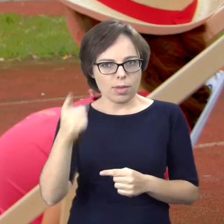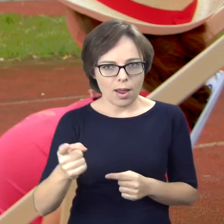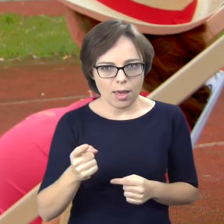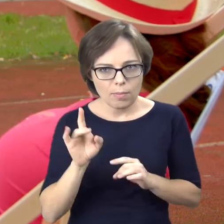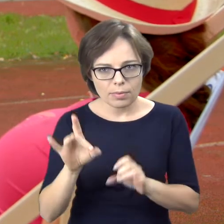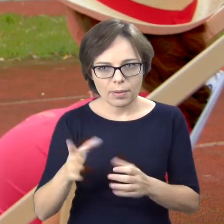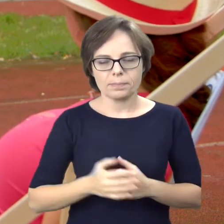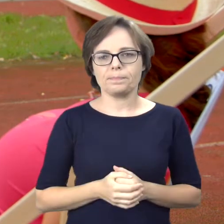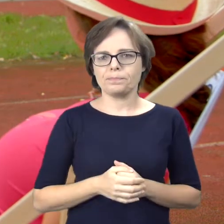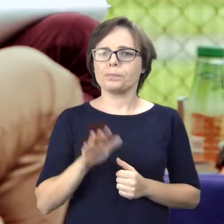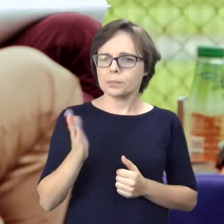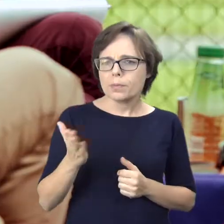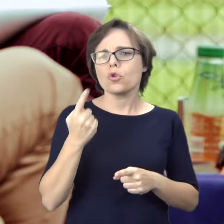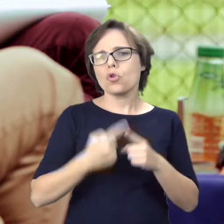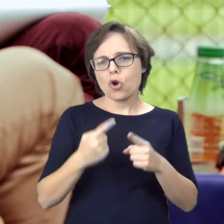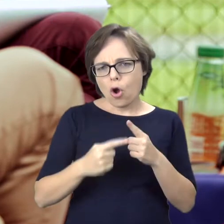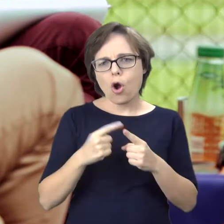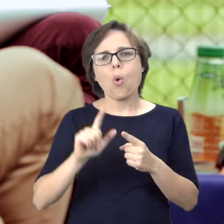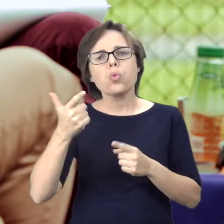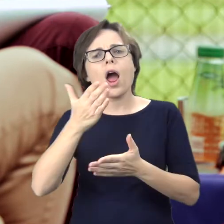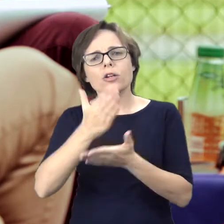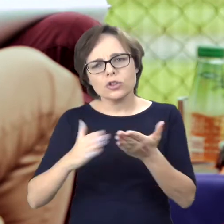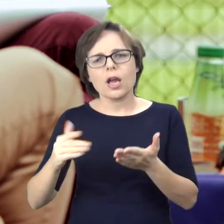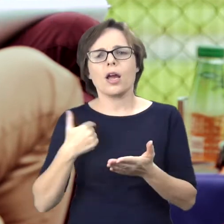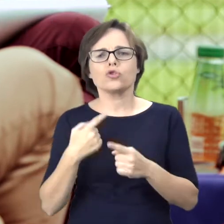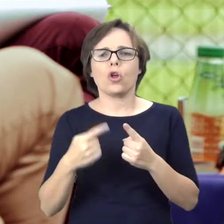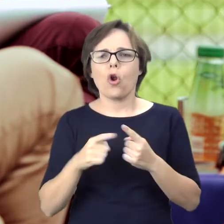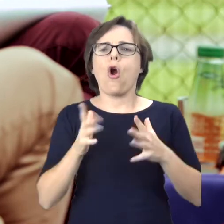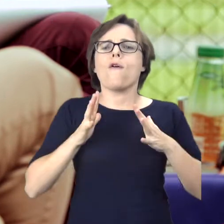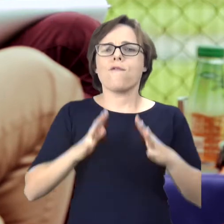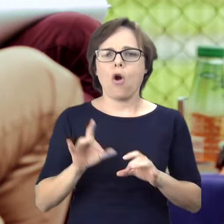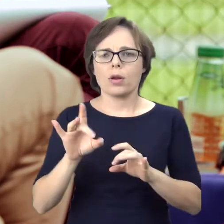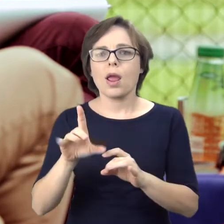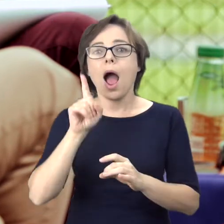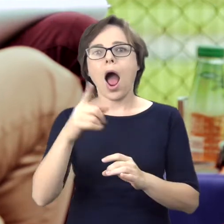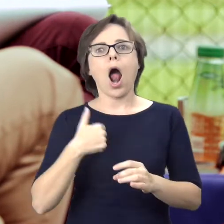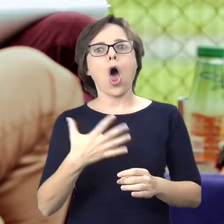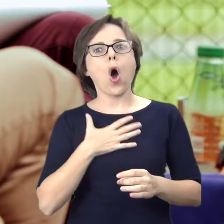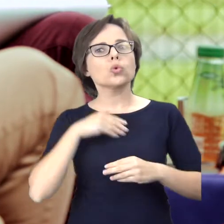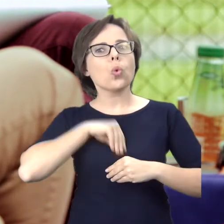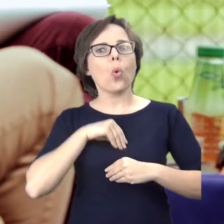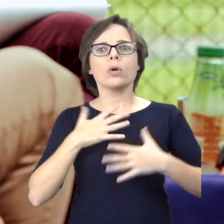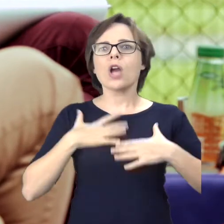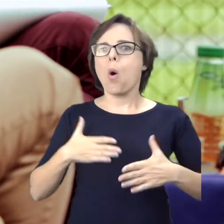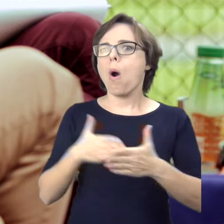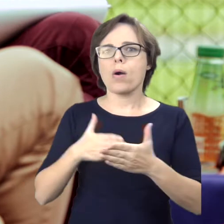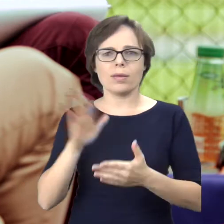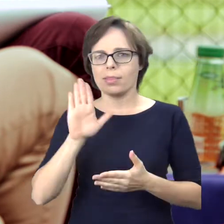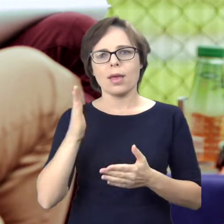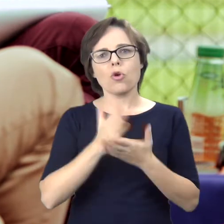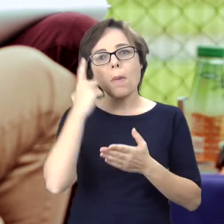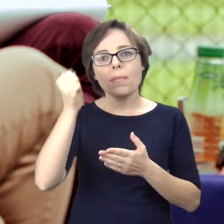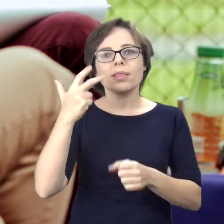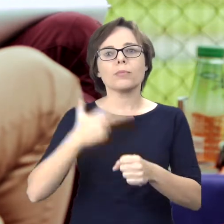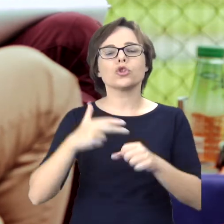i trochę gdzieś tam zwolniłem na pewno w tej drugiej części maratonu, natomiast takiej krytycznej ściany nie było. Pamiętam tylko 36